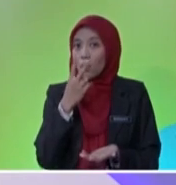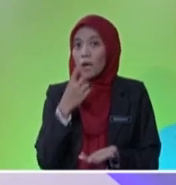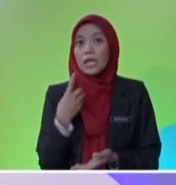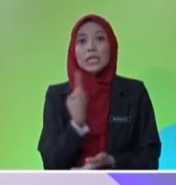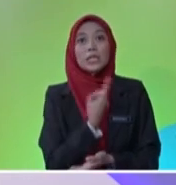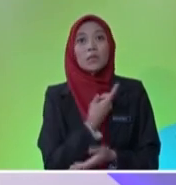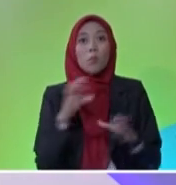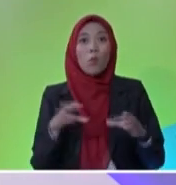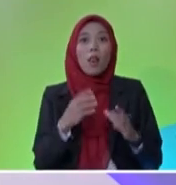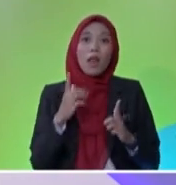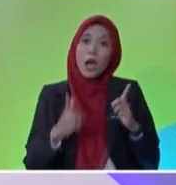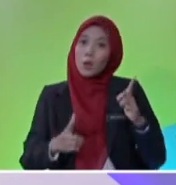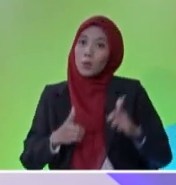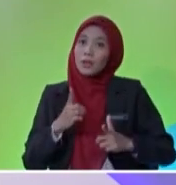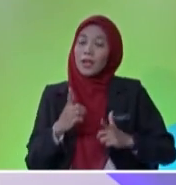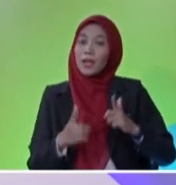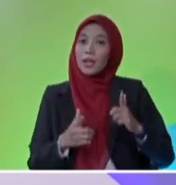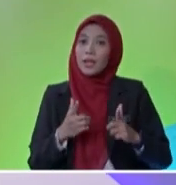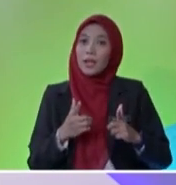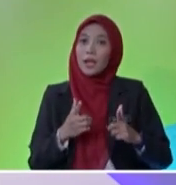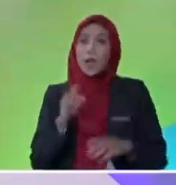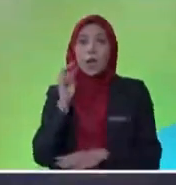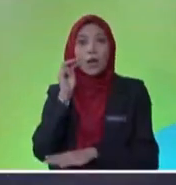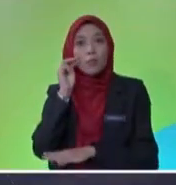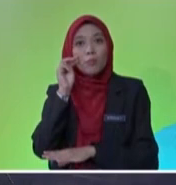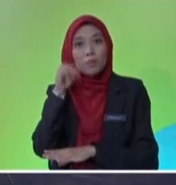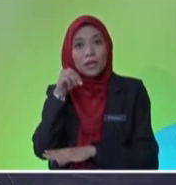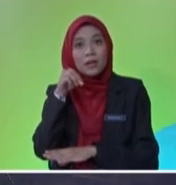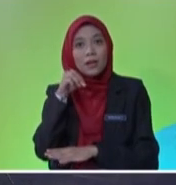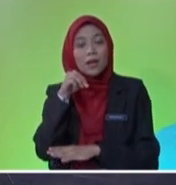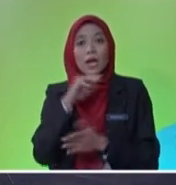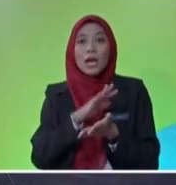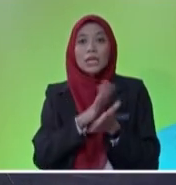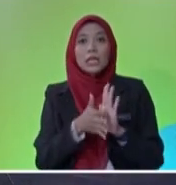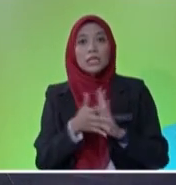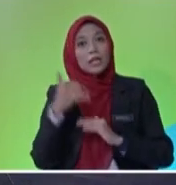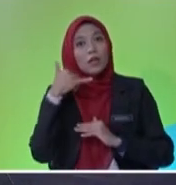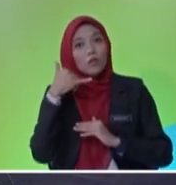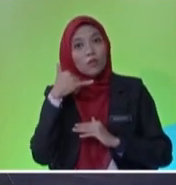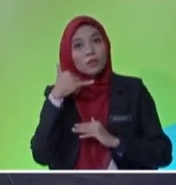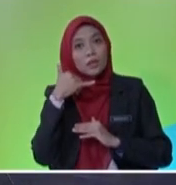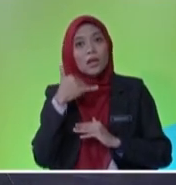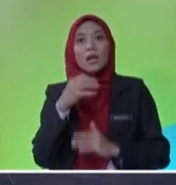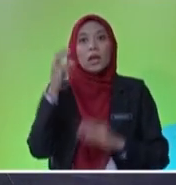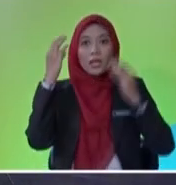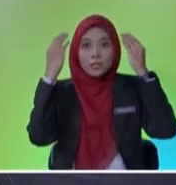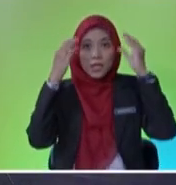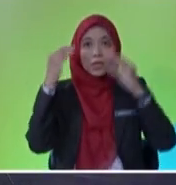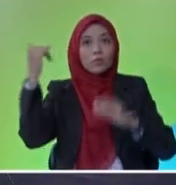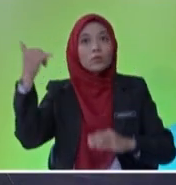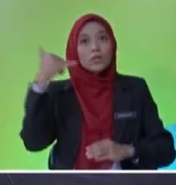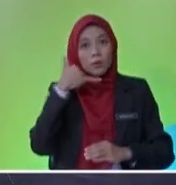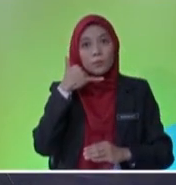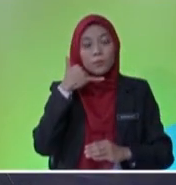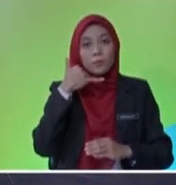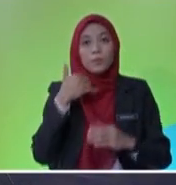lakunan lakunan Mira menjadi memanggil dan saya yang menjawab panggilan disitu ada tajir